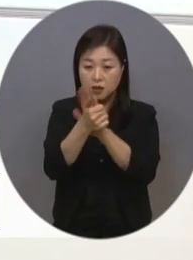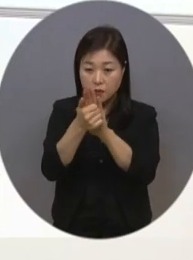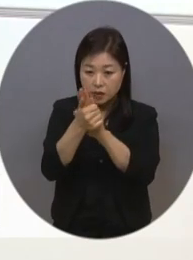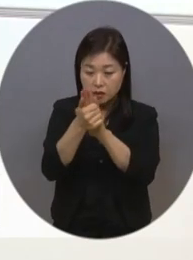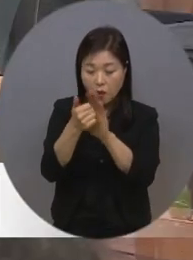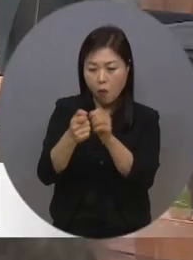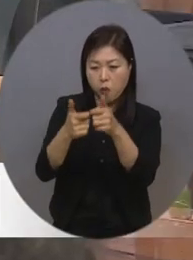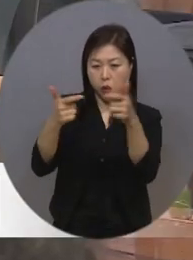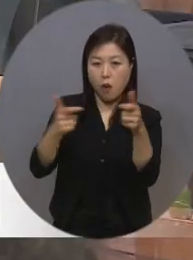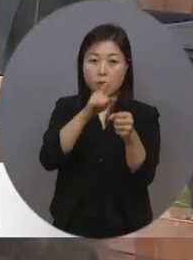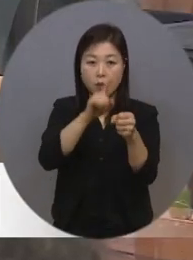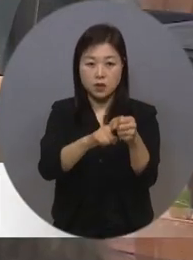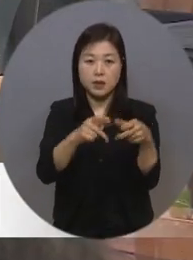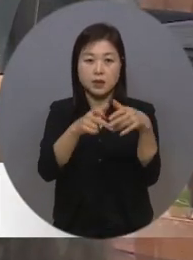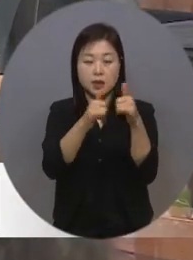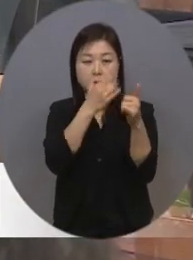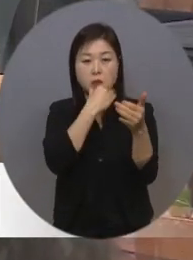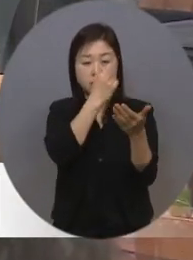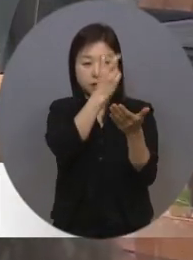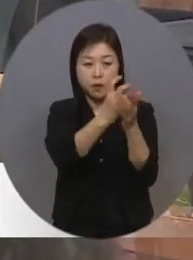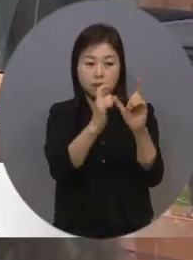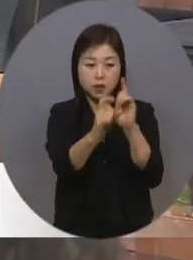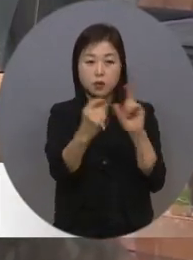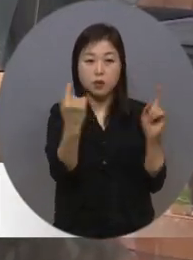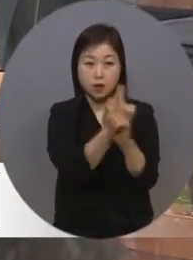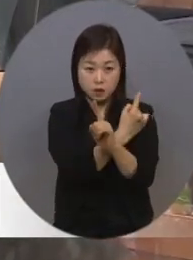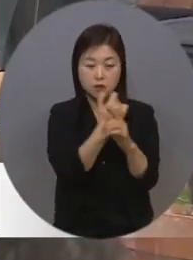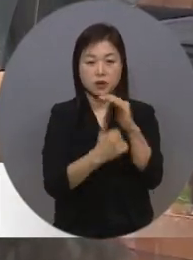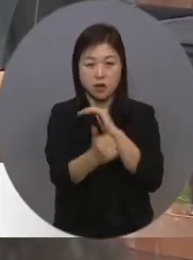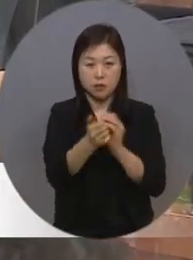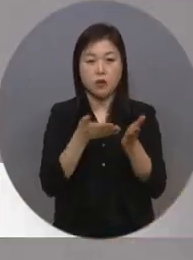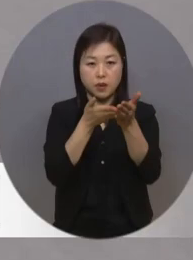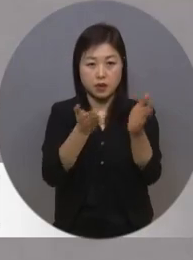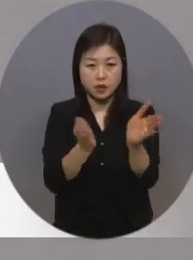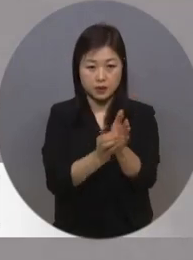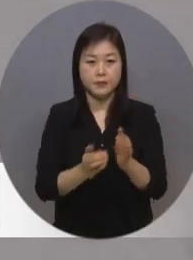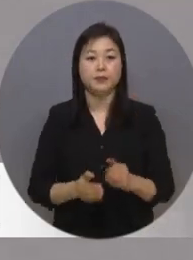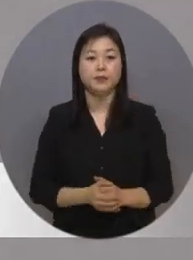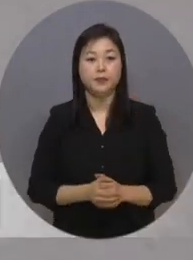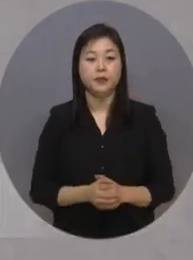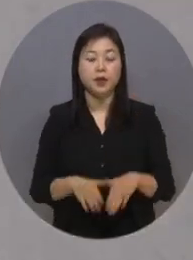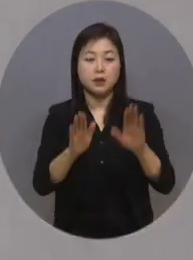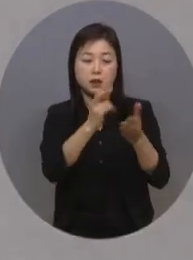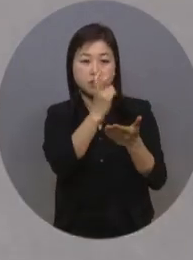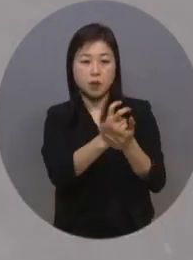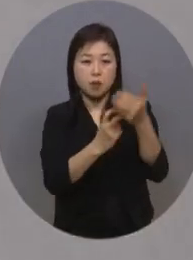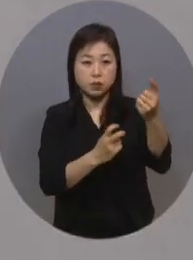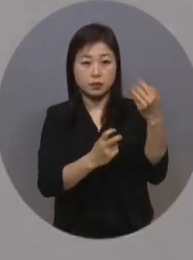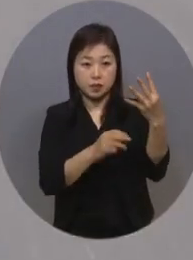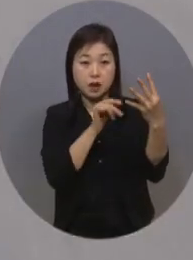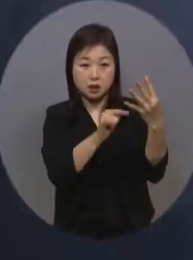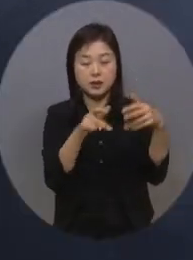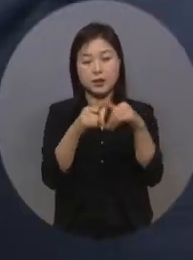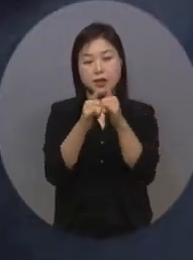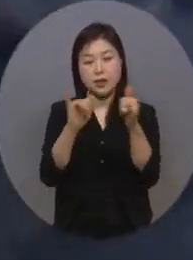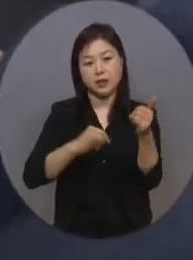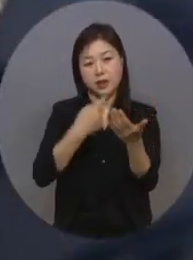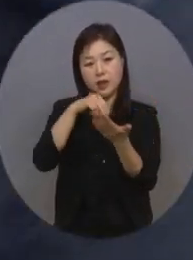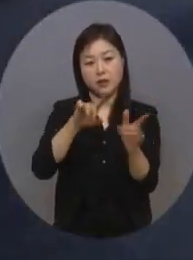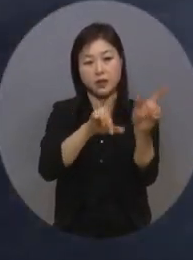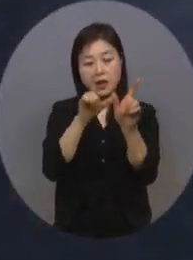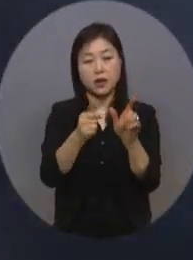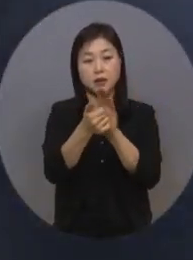향상을 위해 장애인복지법 일부 계정안을 대표 발휘했습니다 현행법 제54조에 장애인